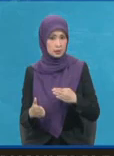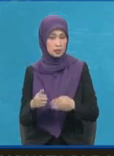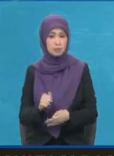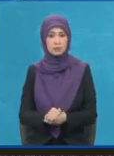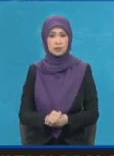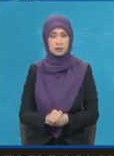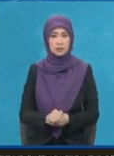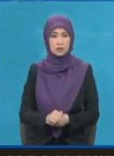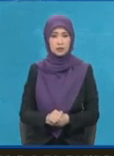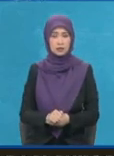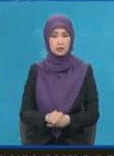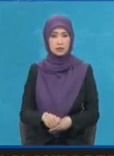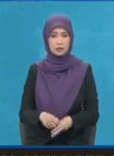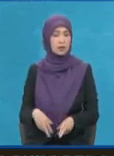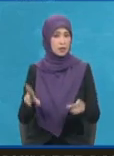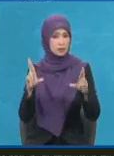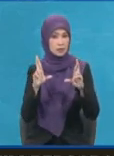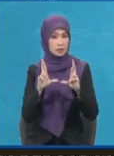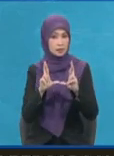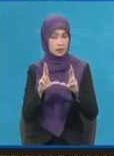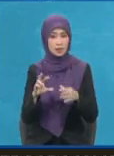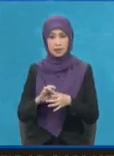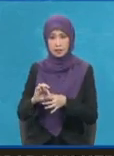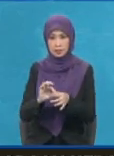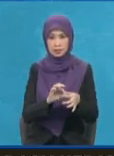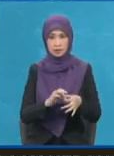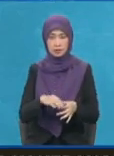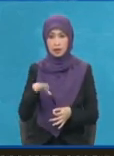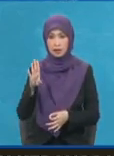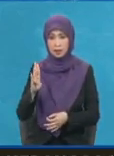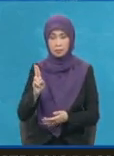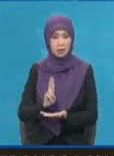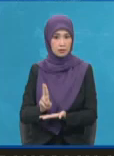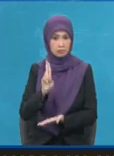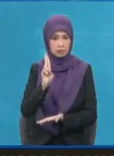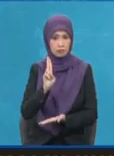di Kuala Lumpur Malaysia jadi adegan dengan kerjasama empat universitas